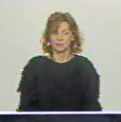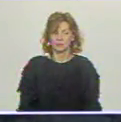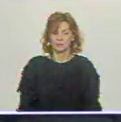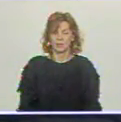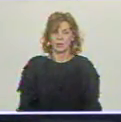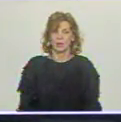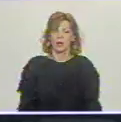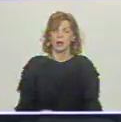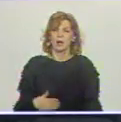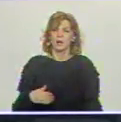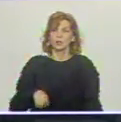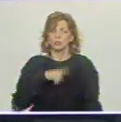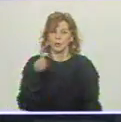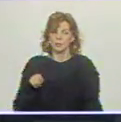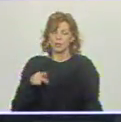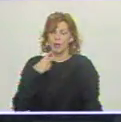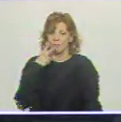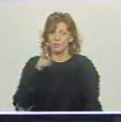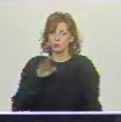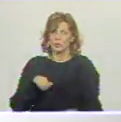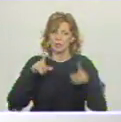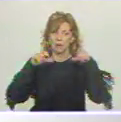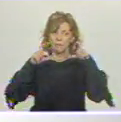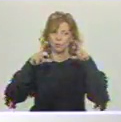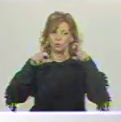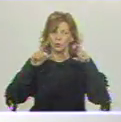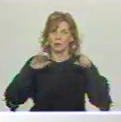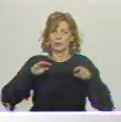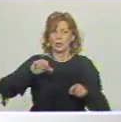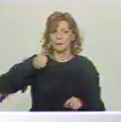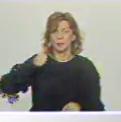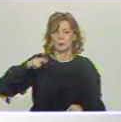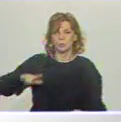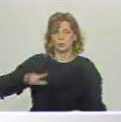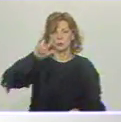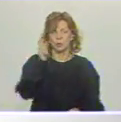am constatat că la fotografia de la primul zbor lipsea una